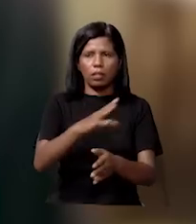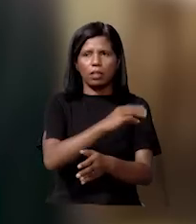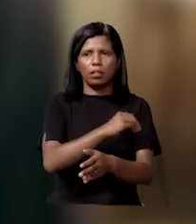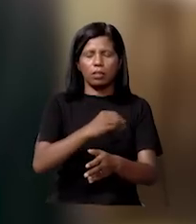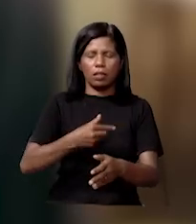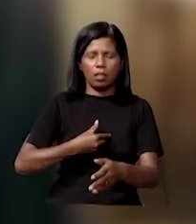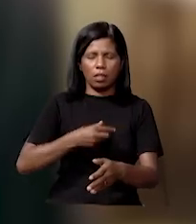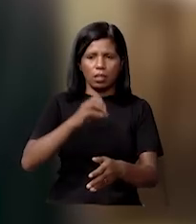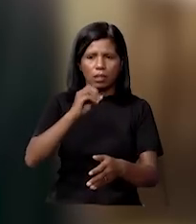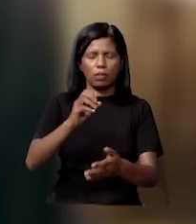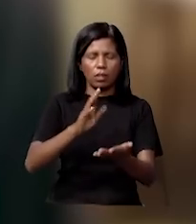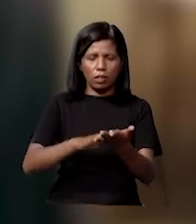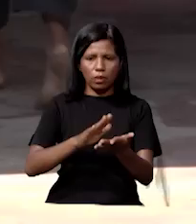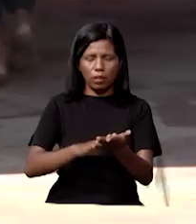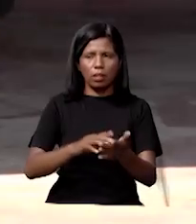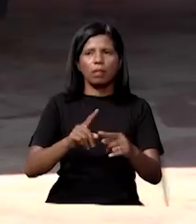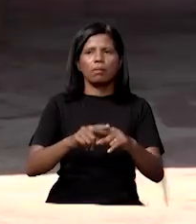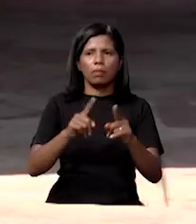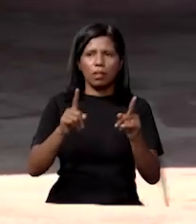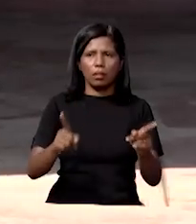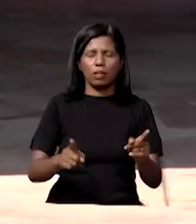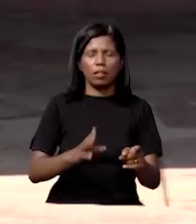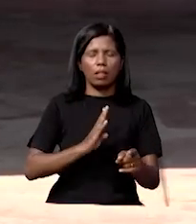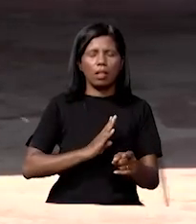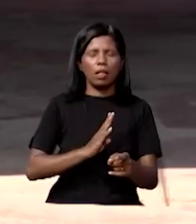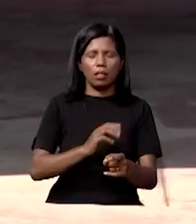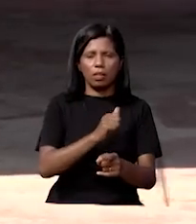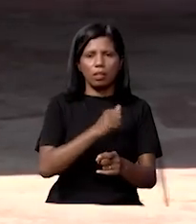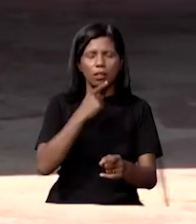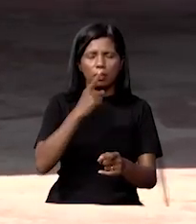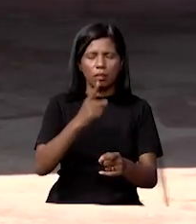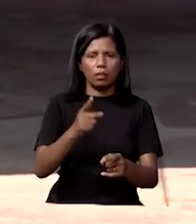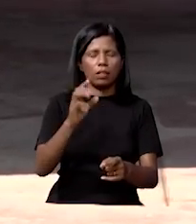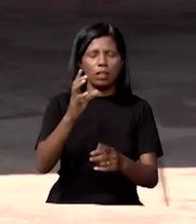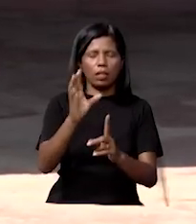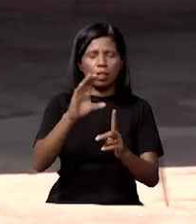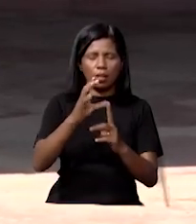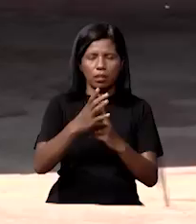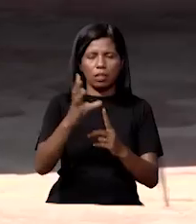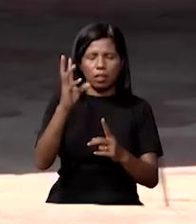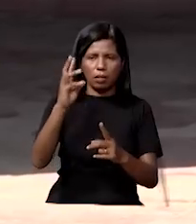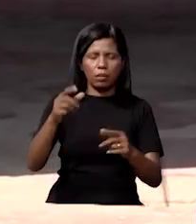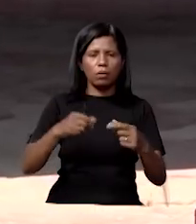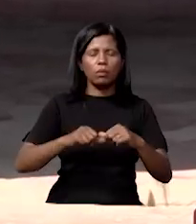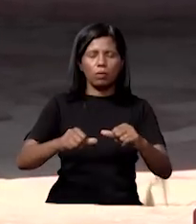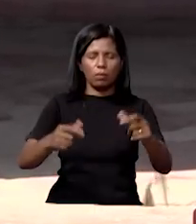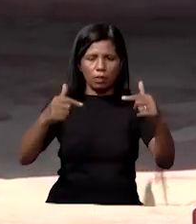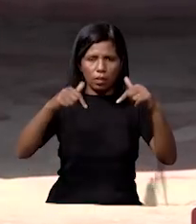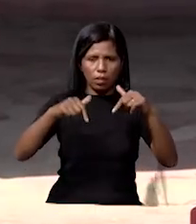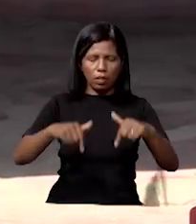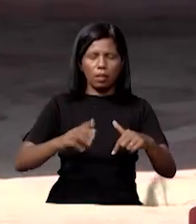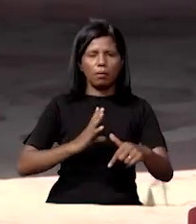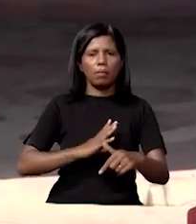Gleno. Hudi skola, mai be. Abilio para ne skola ia sexto ano. No continua mai hela ia uma mahon